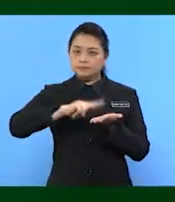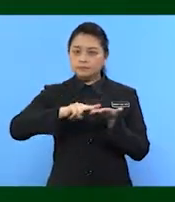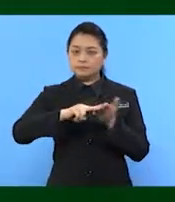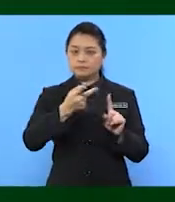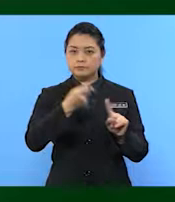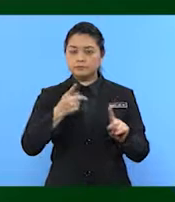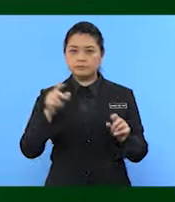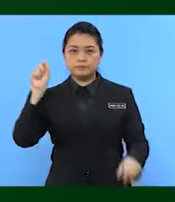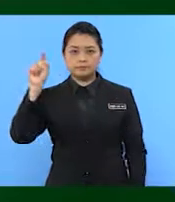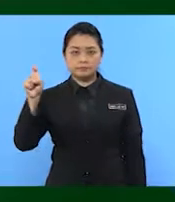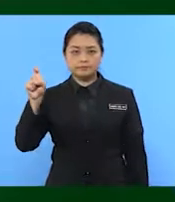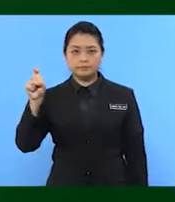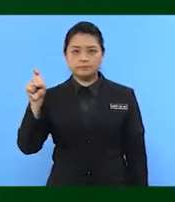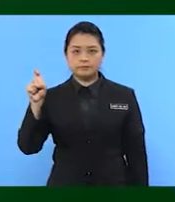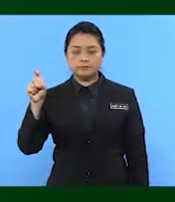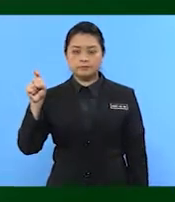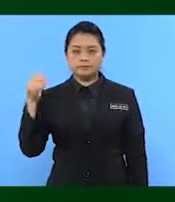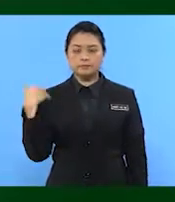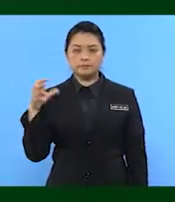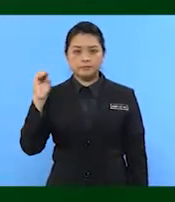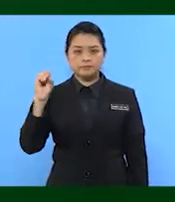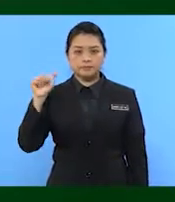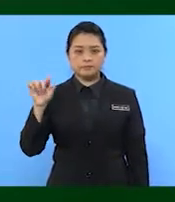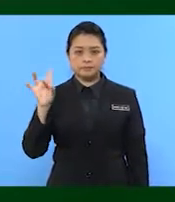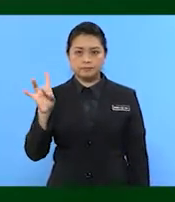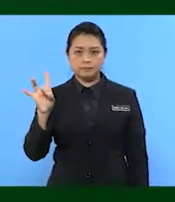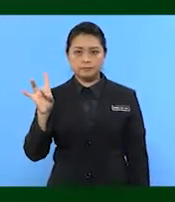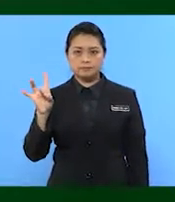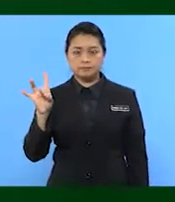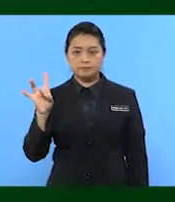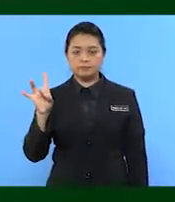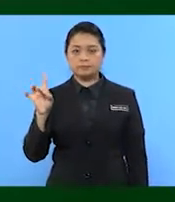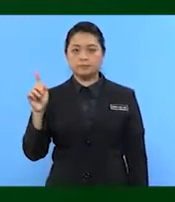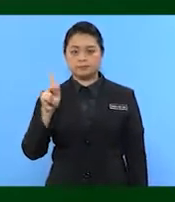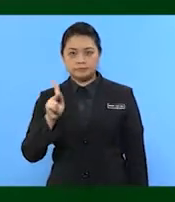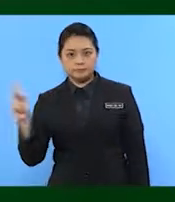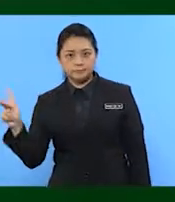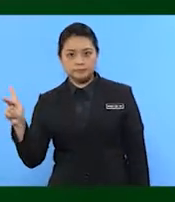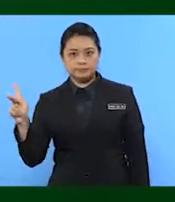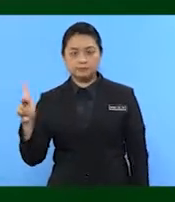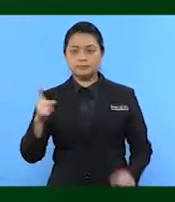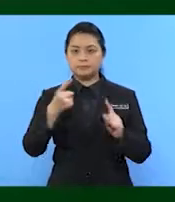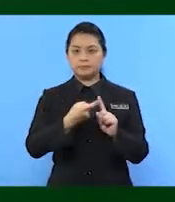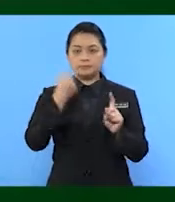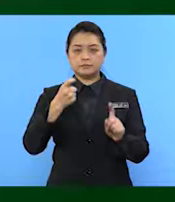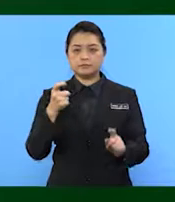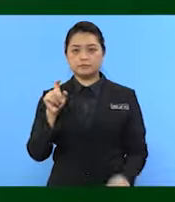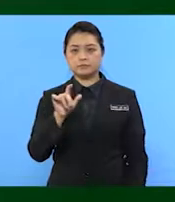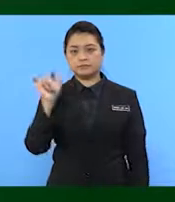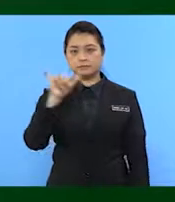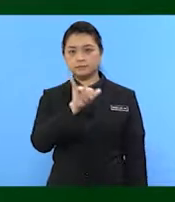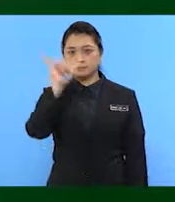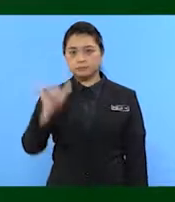daripada koordinat X iaitu sifar perpuluhan 8 unit ke kanan daripada paksi Y